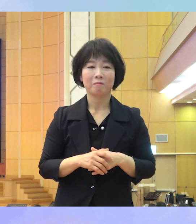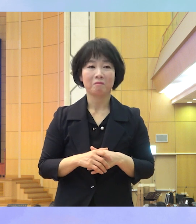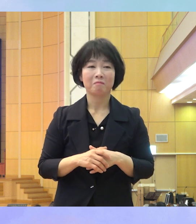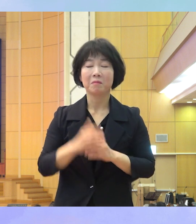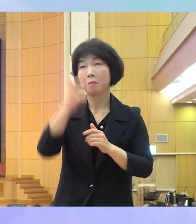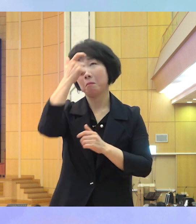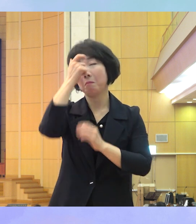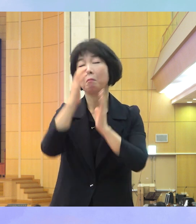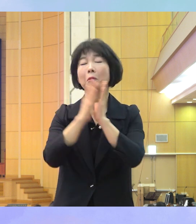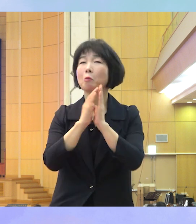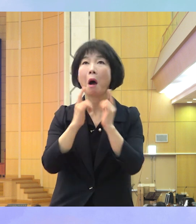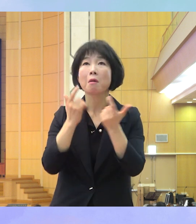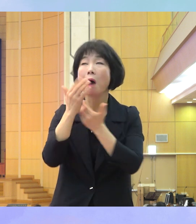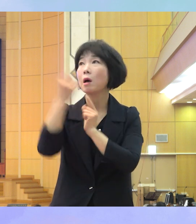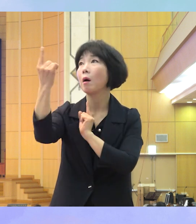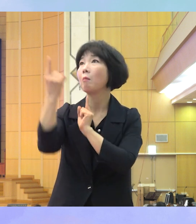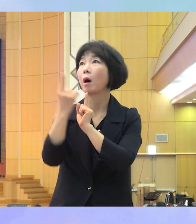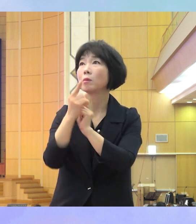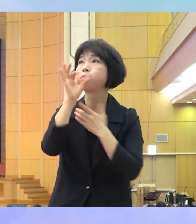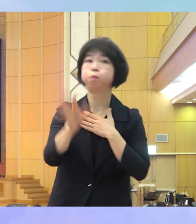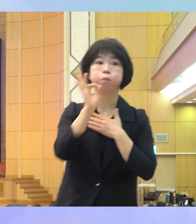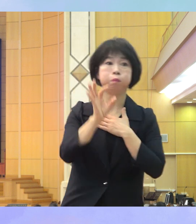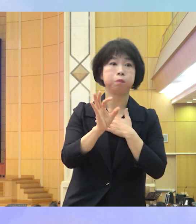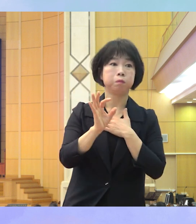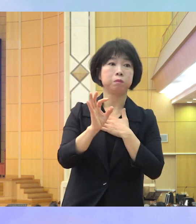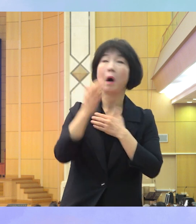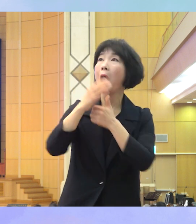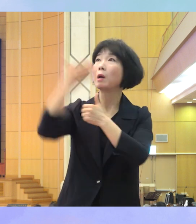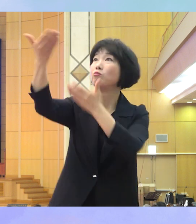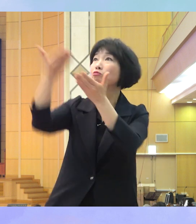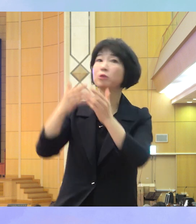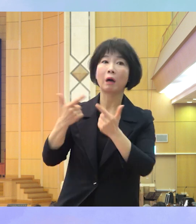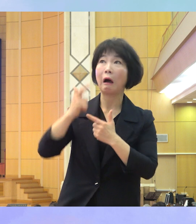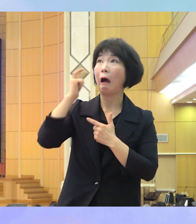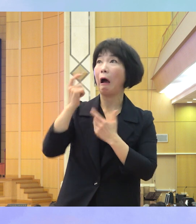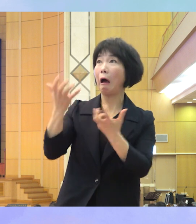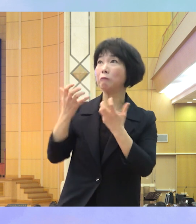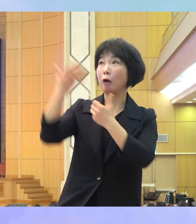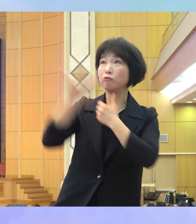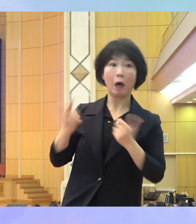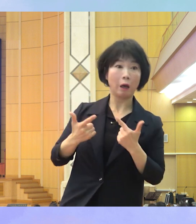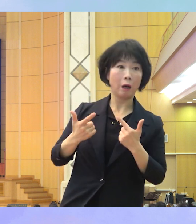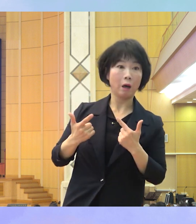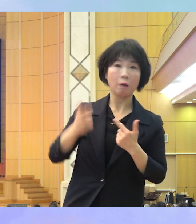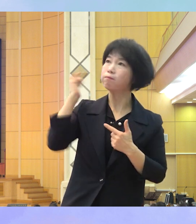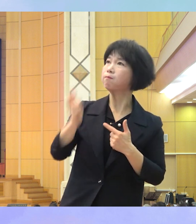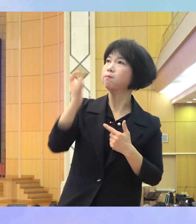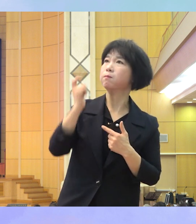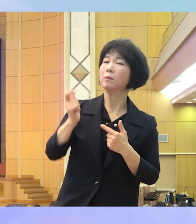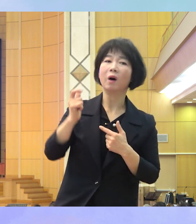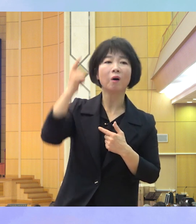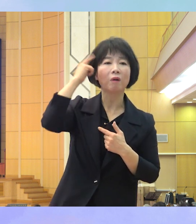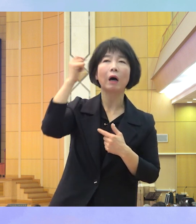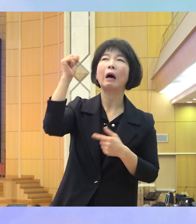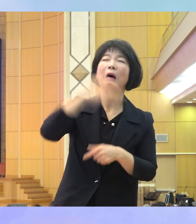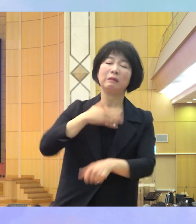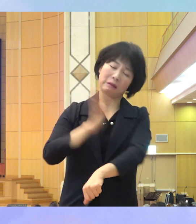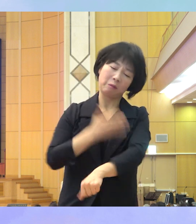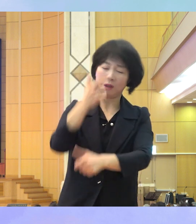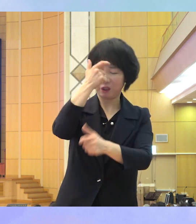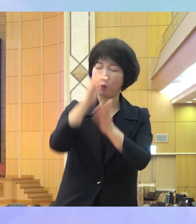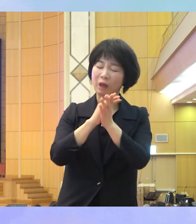못하고 주님께 구하지 않으니까 주님이 안 주시는 거예요. 주님은 안 주시려고 하는 게 아니라 막 주시고자 하는 것이에요. 사도행전 5장